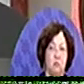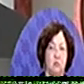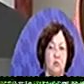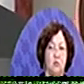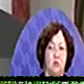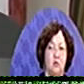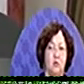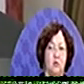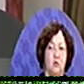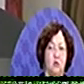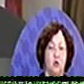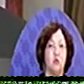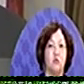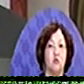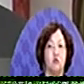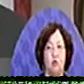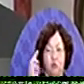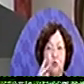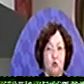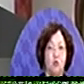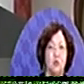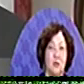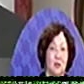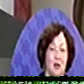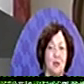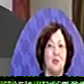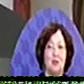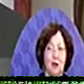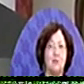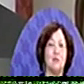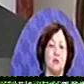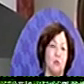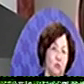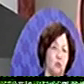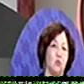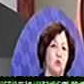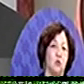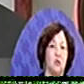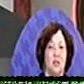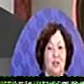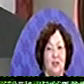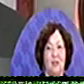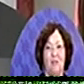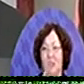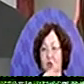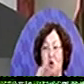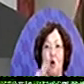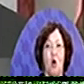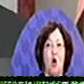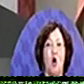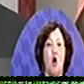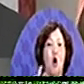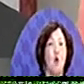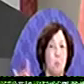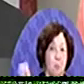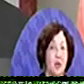тодорхой төслүүд байгаа тийм ээ. Тэгэхээр энэ бүгдийг цаашаа өргөжүүлэх тал дээр ялангуяа ирэх жил одоо 85 насны ойн тохионо. Тэгэд энэ жил 9 жил